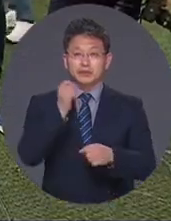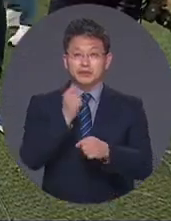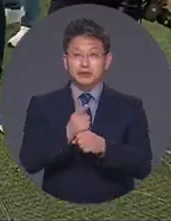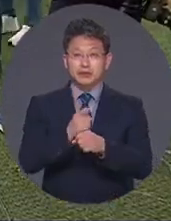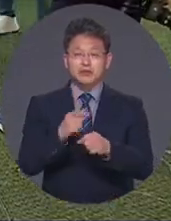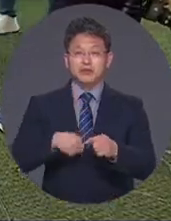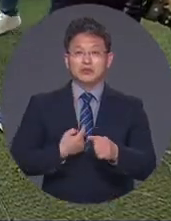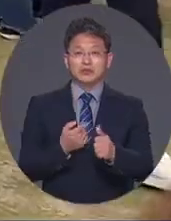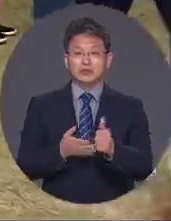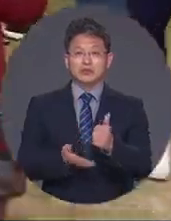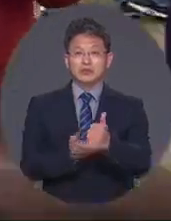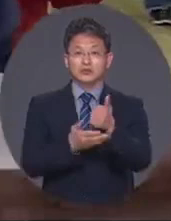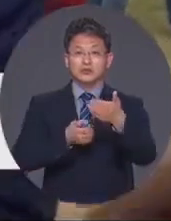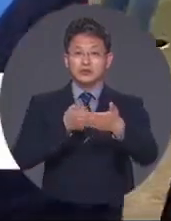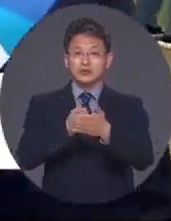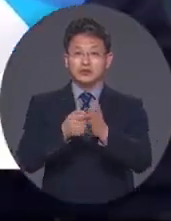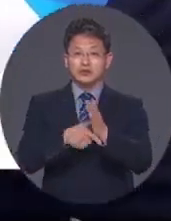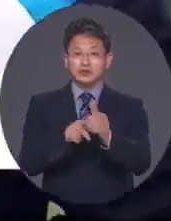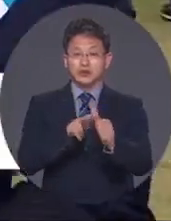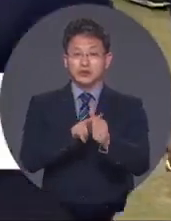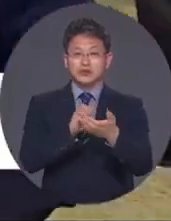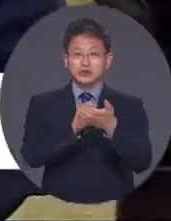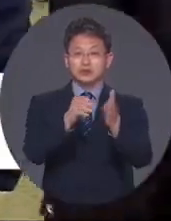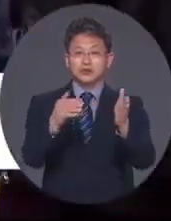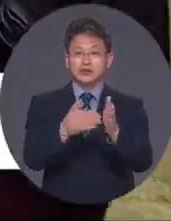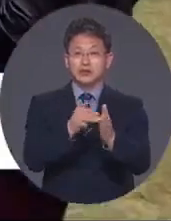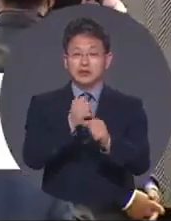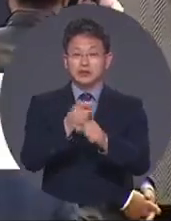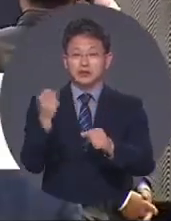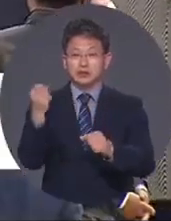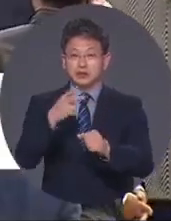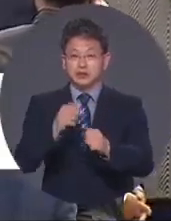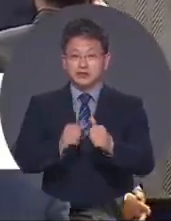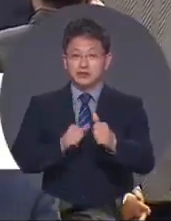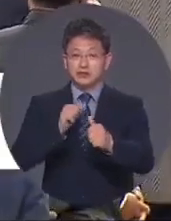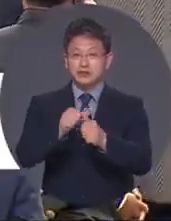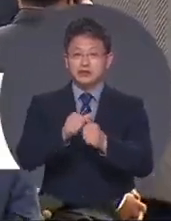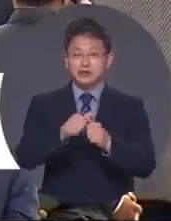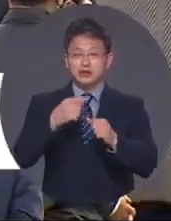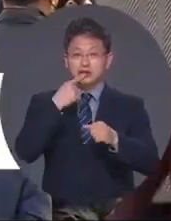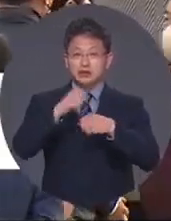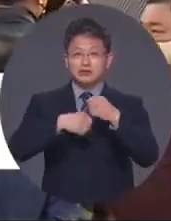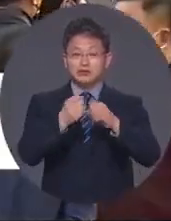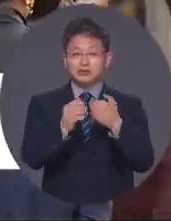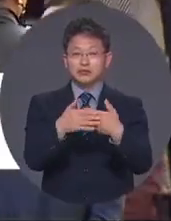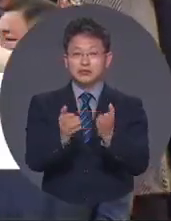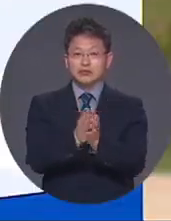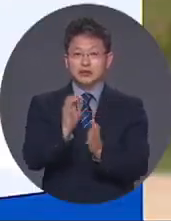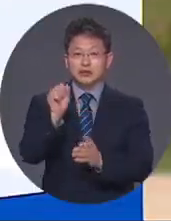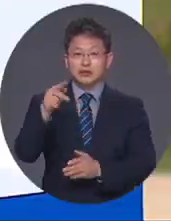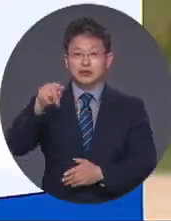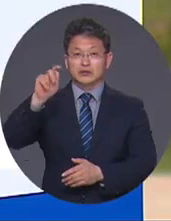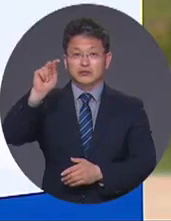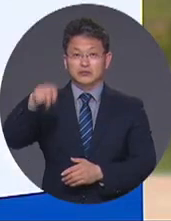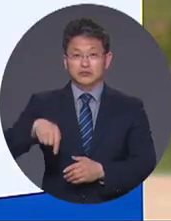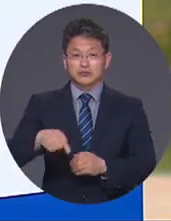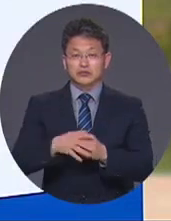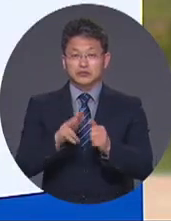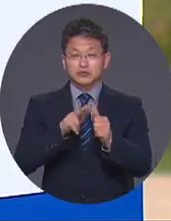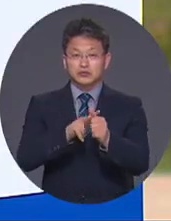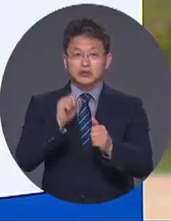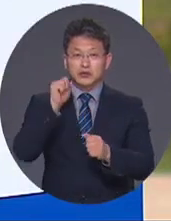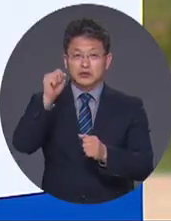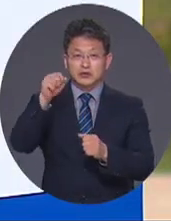일찌감치 단수 후보로 확정돼 예비 후보 등록을 마치고 재선에 도전한 더불어민주당 허성무 후보. 출마